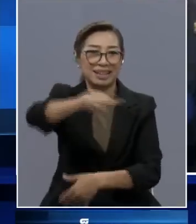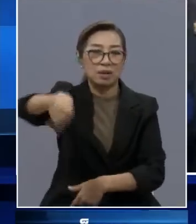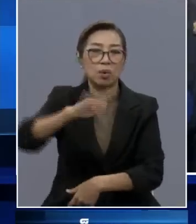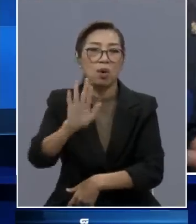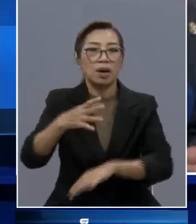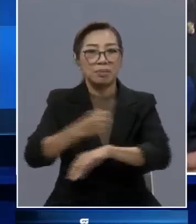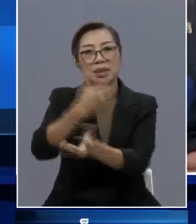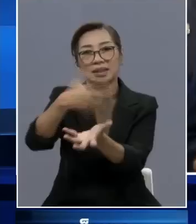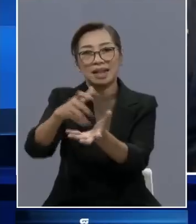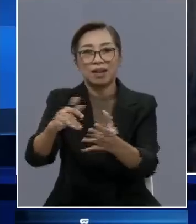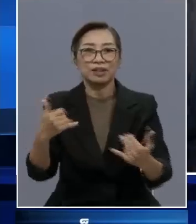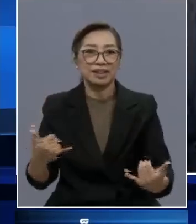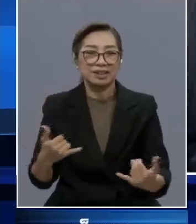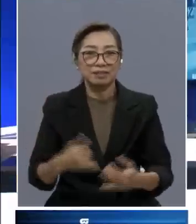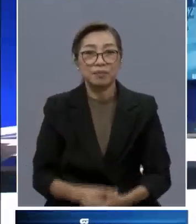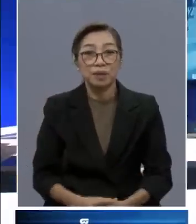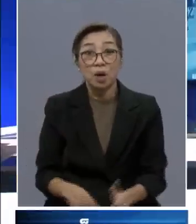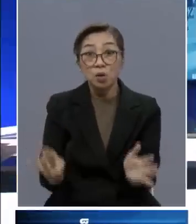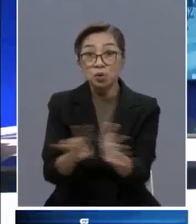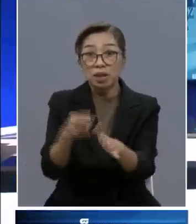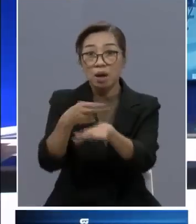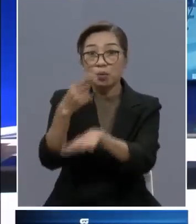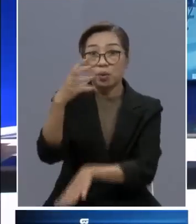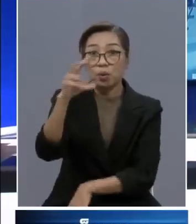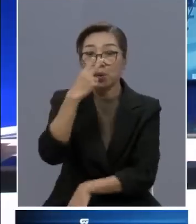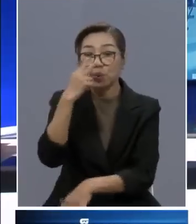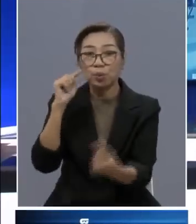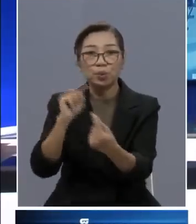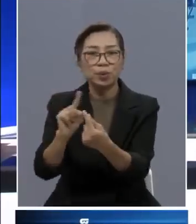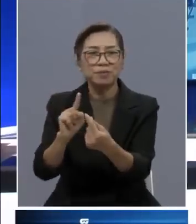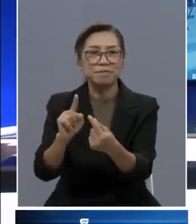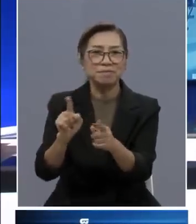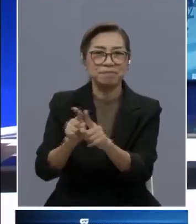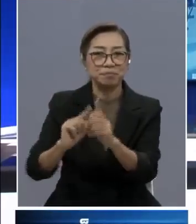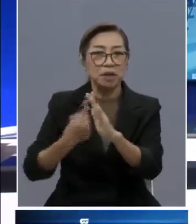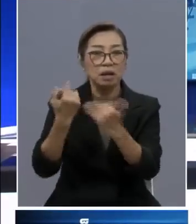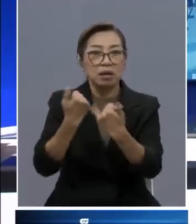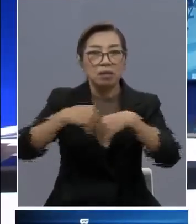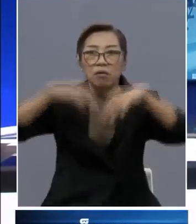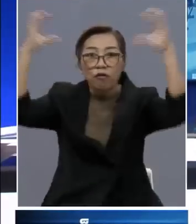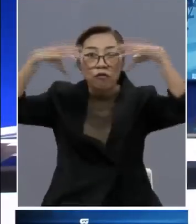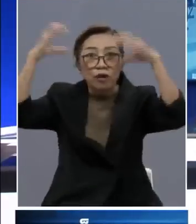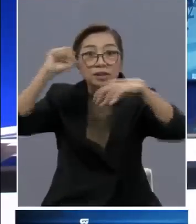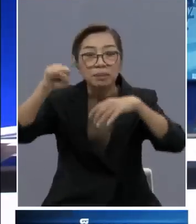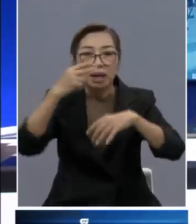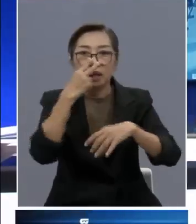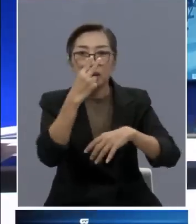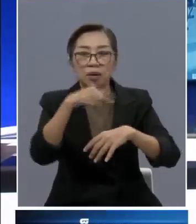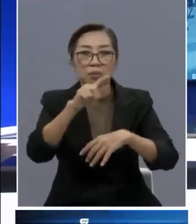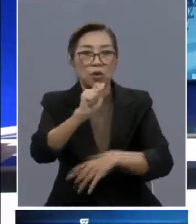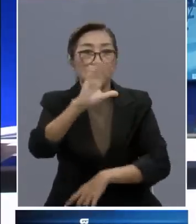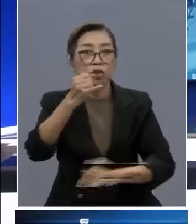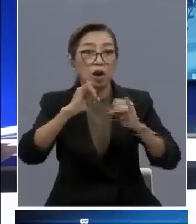างการเมืองที่ต้องจับตากันอย่างใกล้ชิดนะครับภาพปิดท้ายรายการครับพาไปดูบรรยากาศที่เริ่มเข้าสู่หน้าฝนกันแล้วนะครับที่อุทยานแห่งชาติเขา